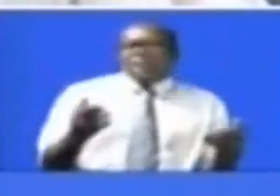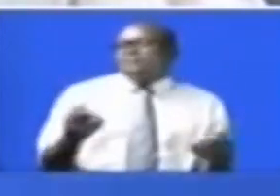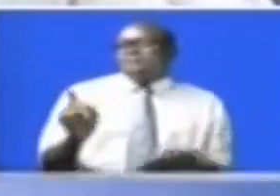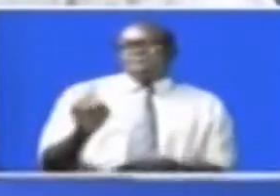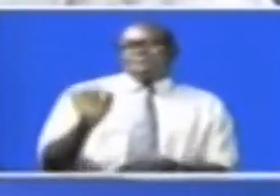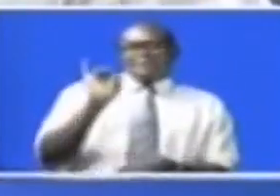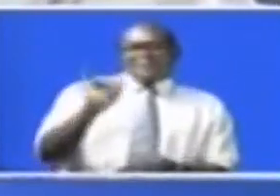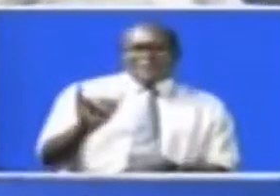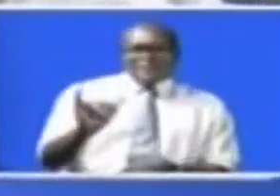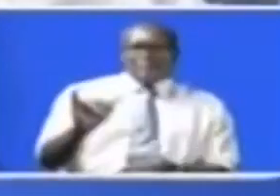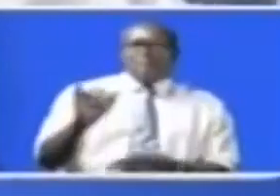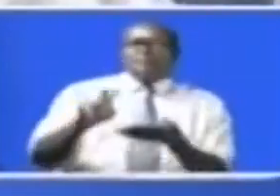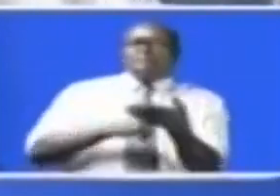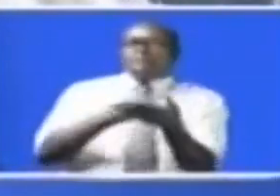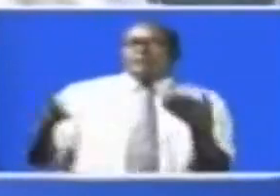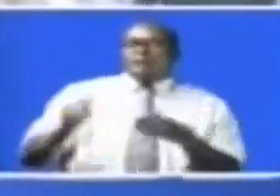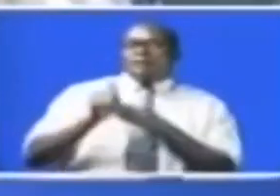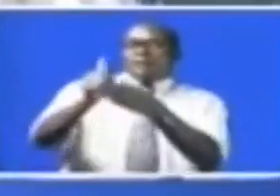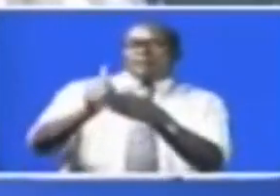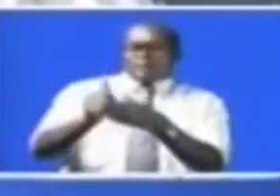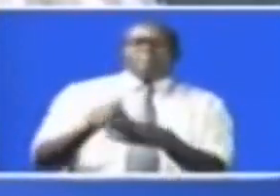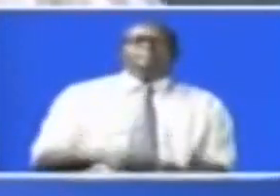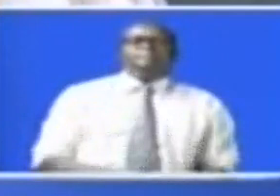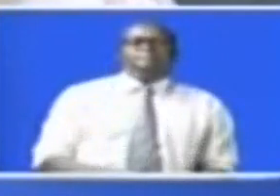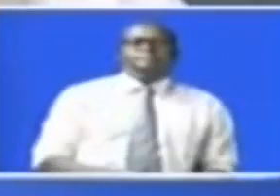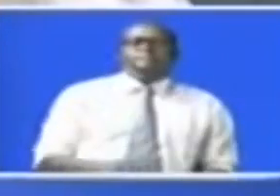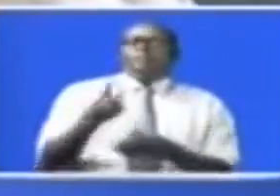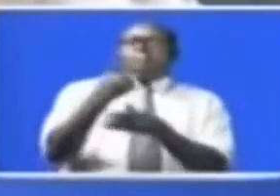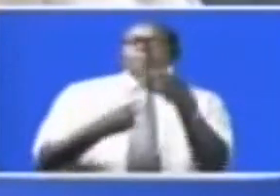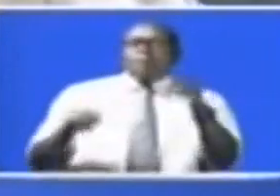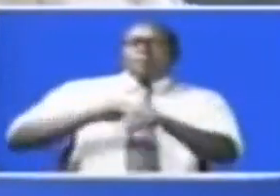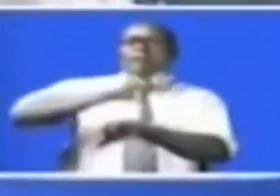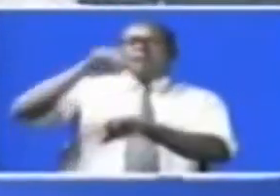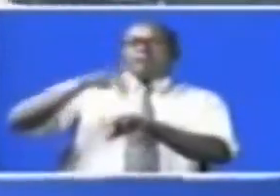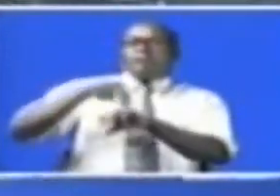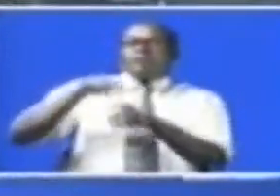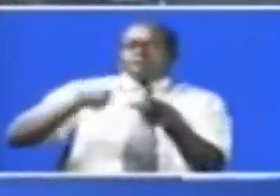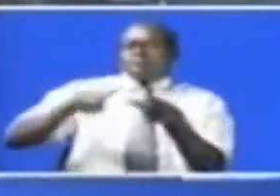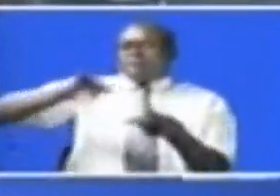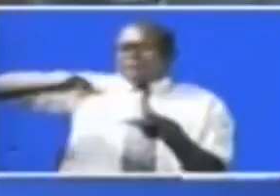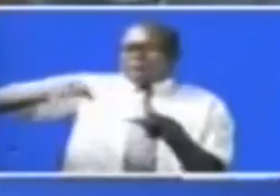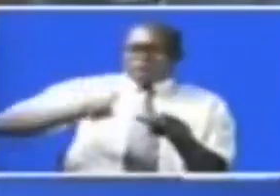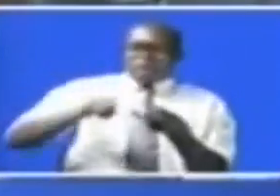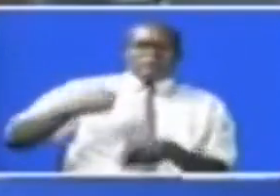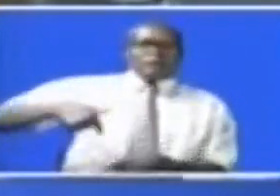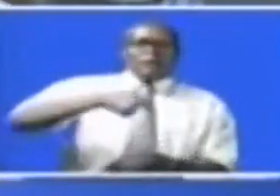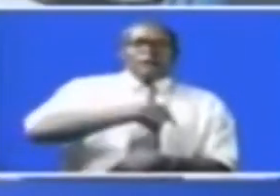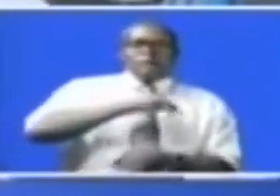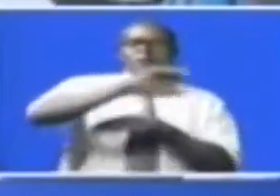Hiyo itakuwa failure on the leadership. Both nationally, county na sisi